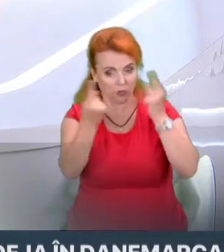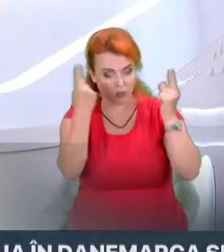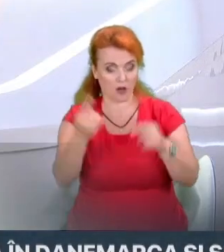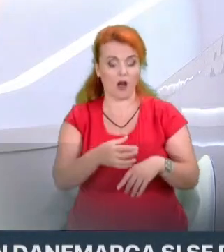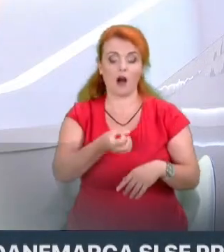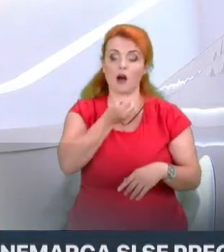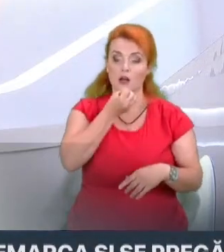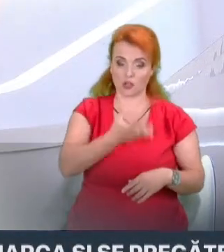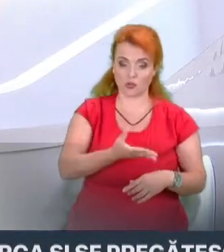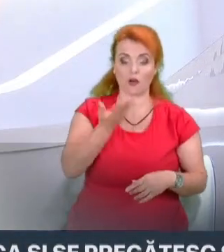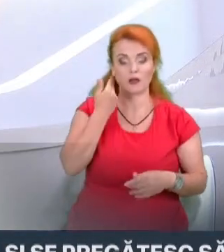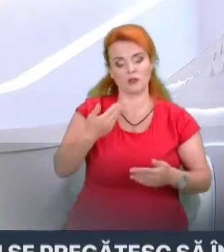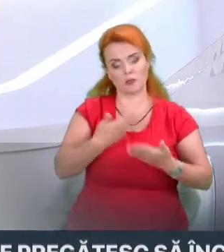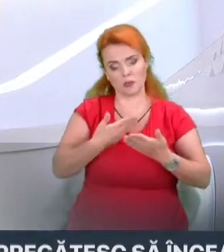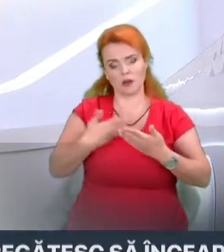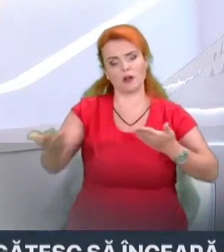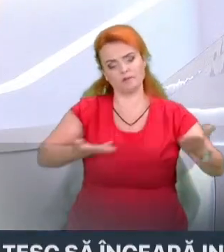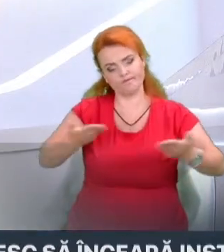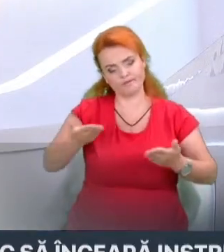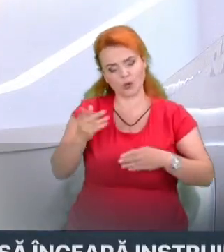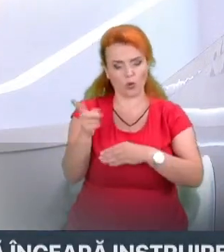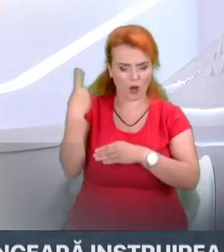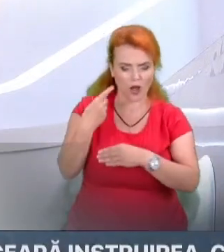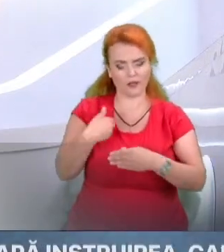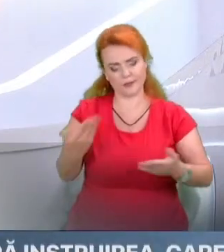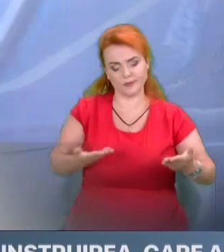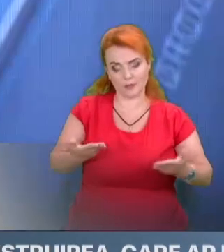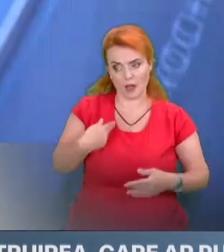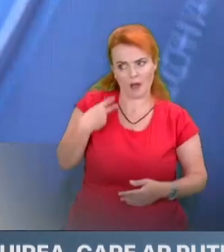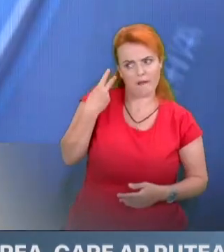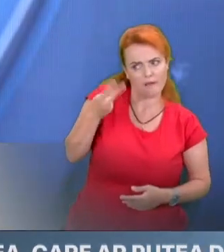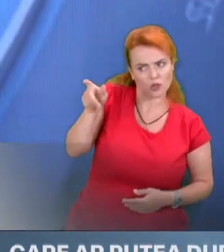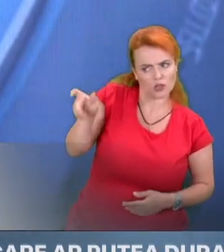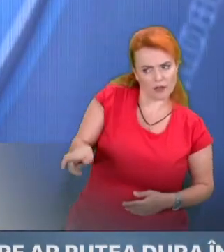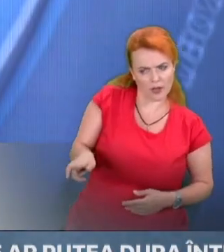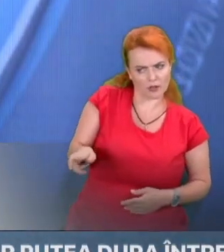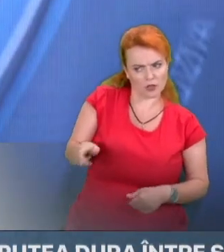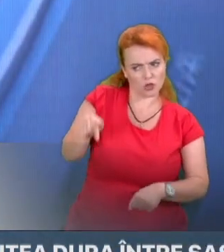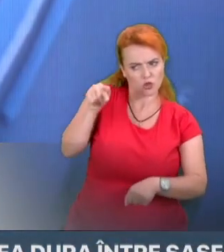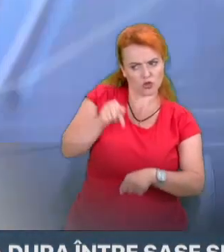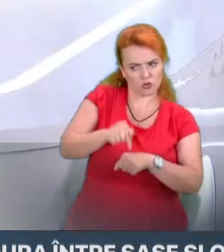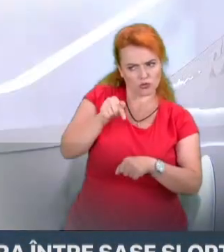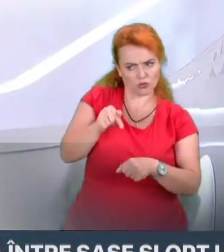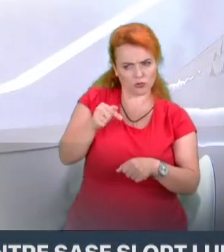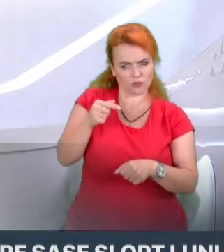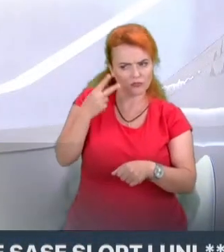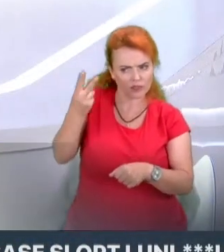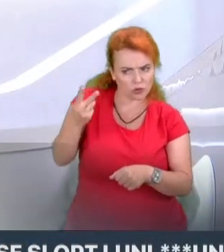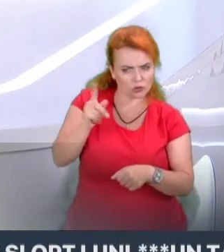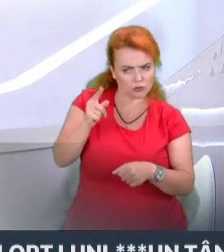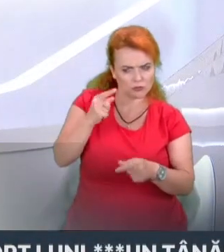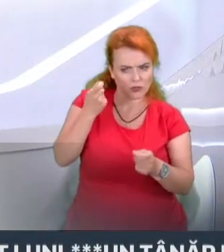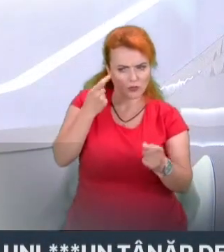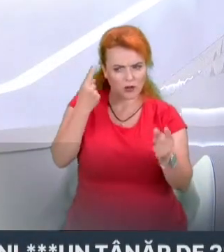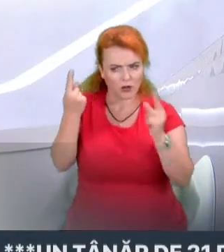observăm o persoană care are o stare de preleșin sau chiar de leșin, Ce ar trebui să facem ca să-i acordăm primul ajutor? Cum am